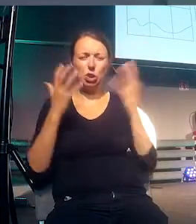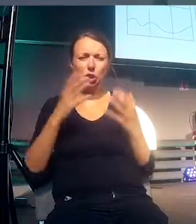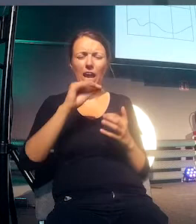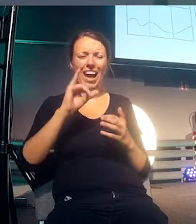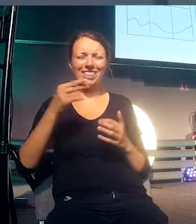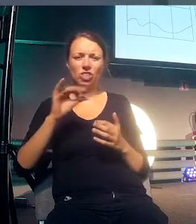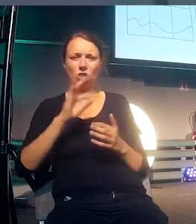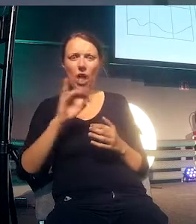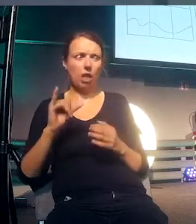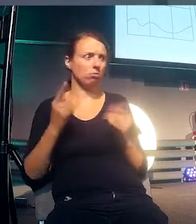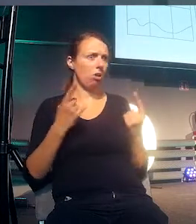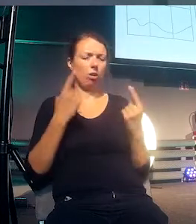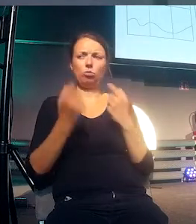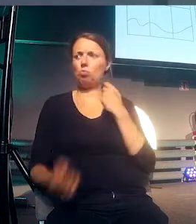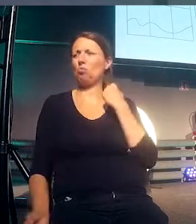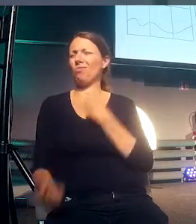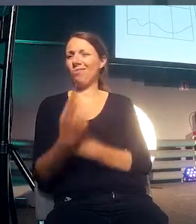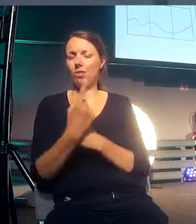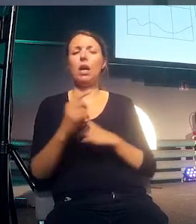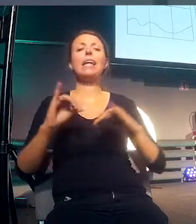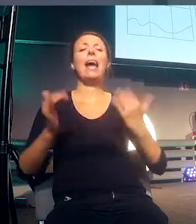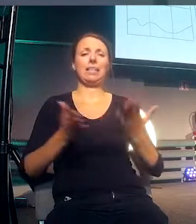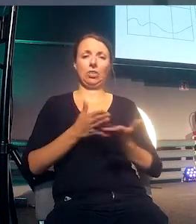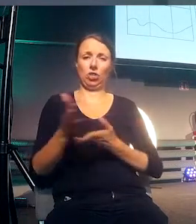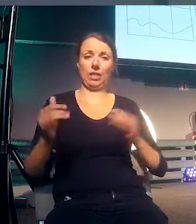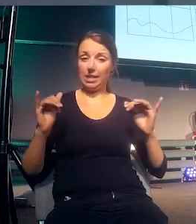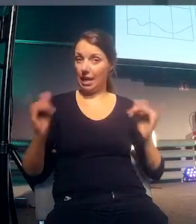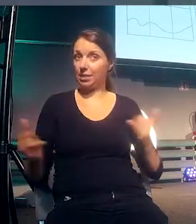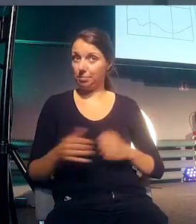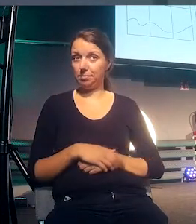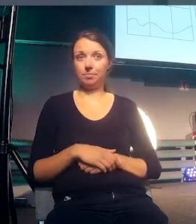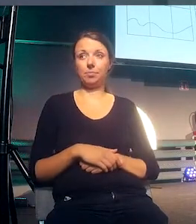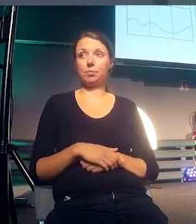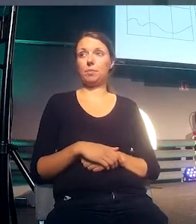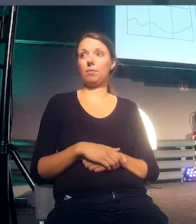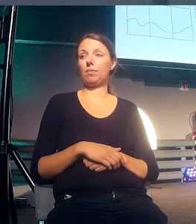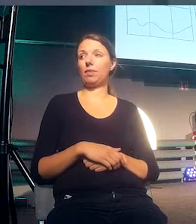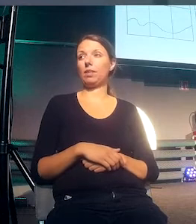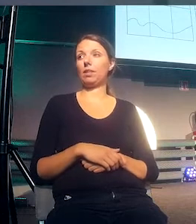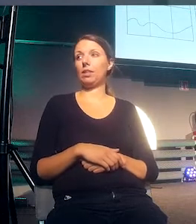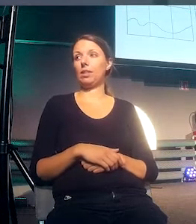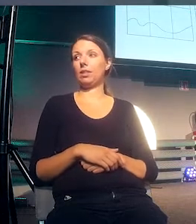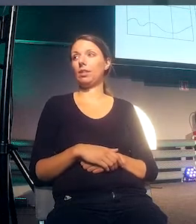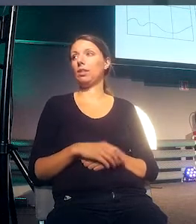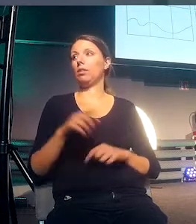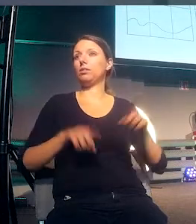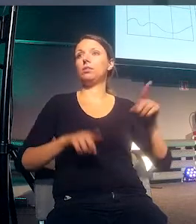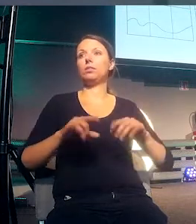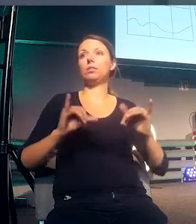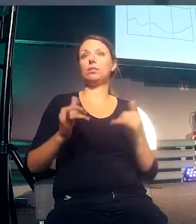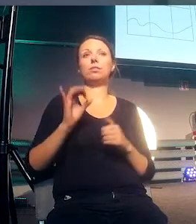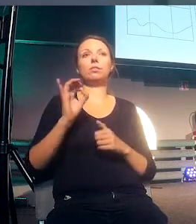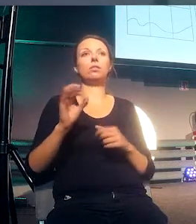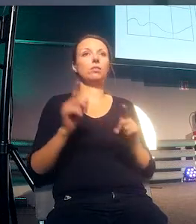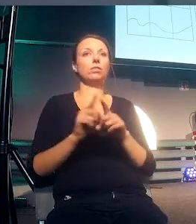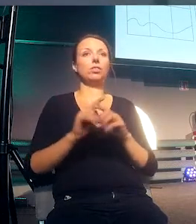Tutaj trzeba użyć bardzo konkretnych metod, bo ze względu na to, że ludzi o takich kompetencjach jak my w projektach technologicznych jest